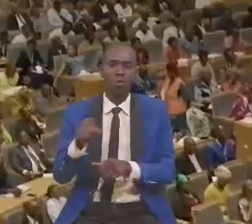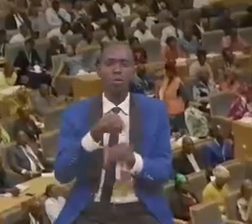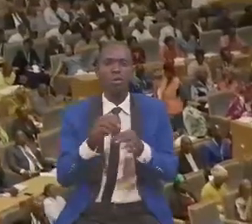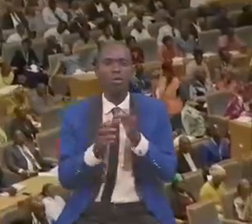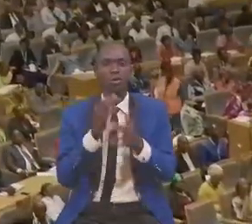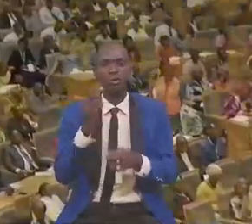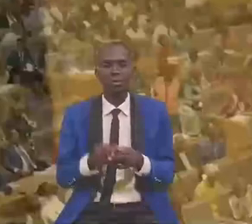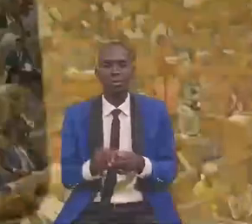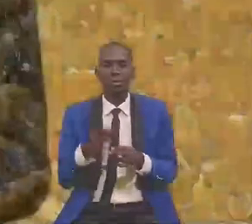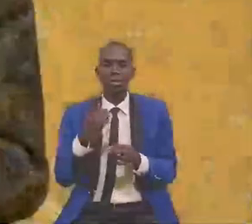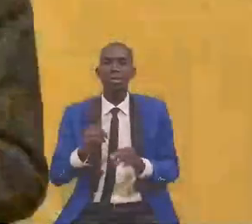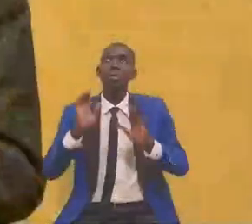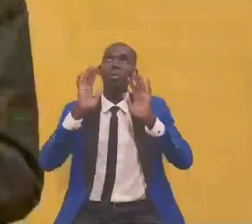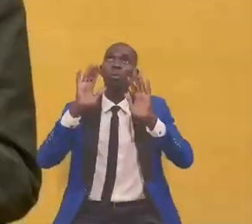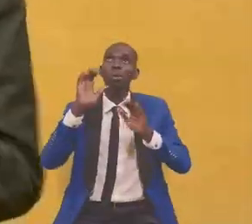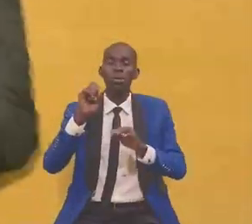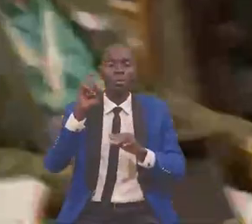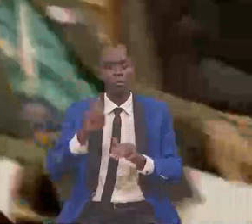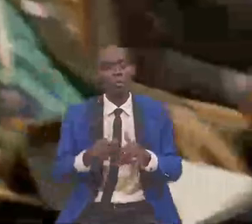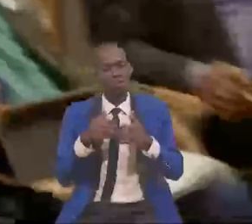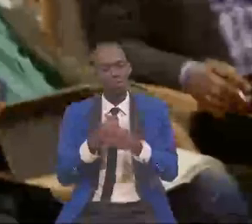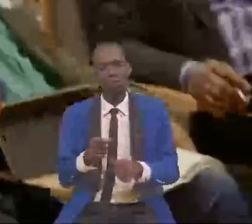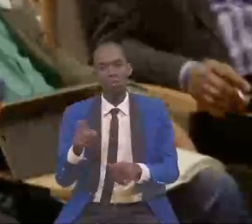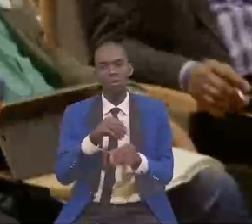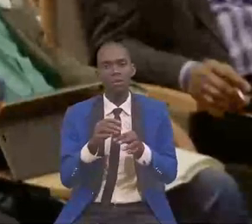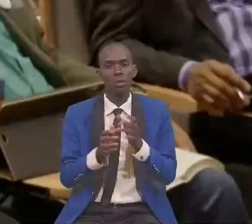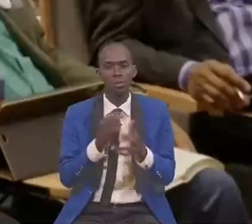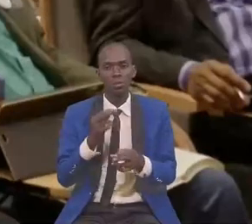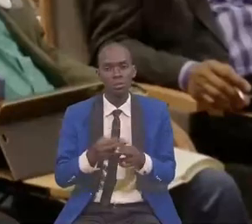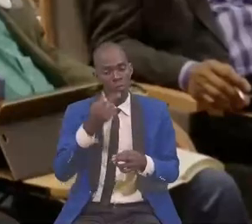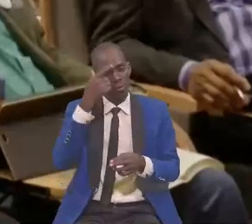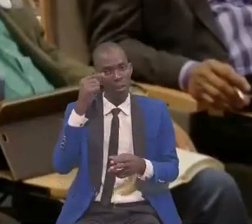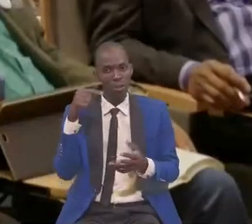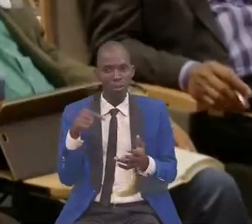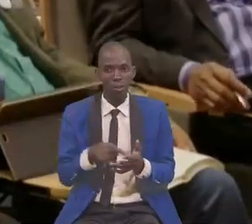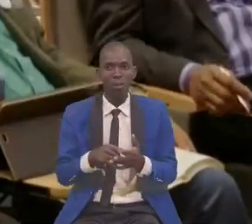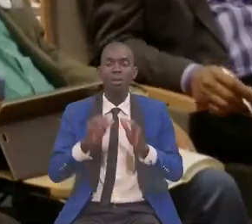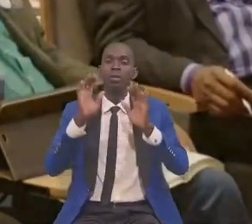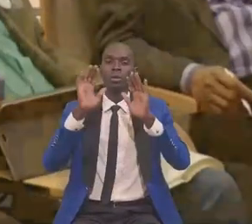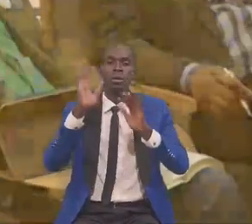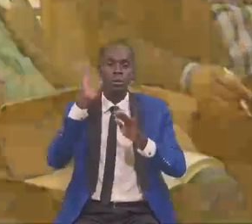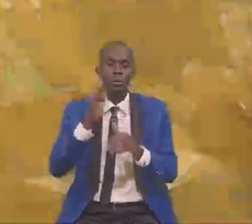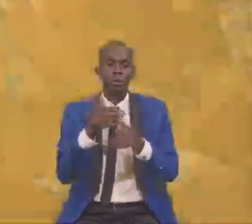Les prodiges vont vous accompagner. Les miracles accompagneront ceux qui